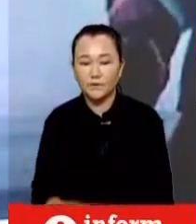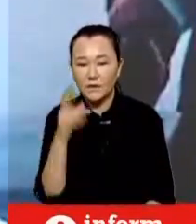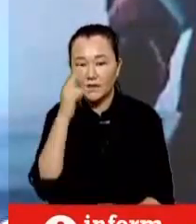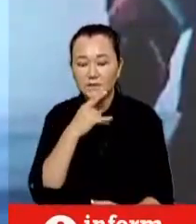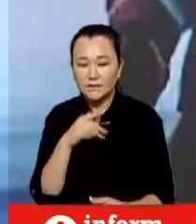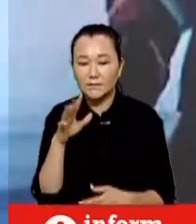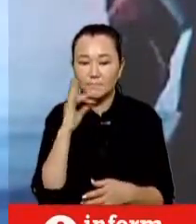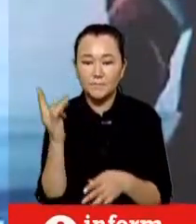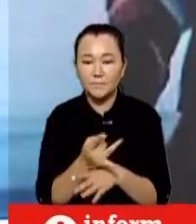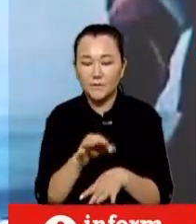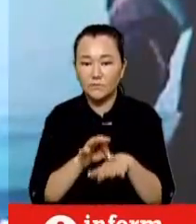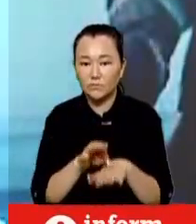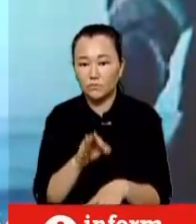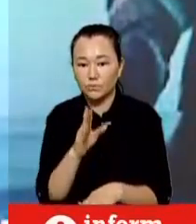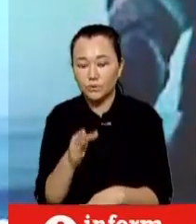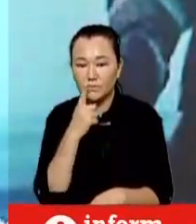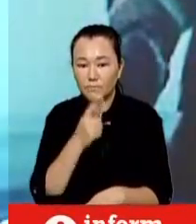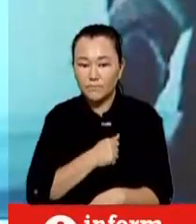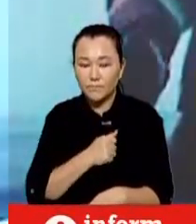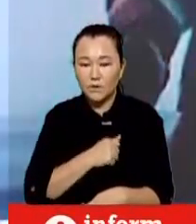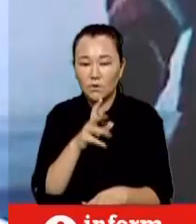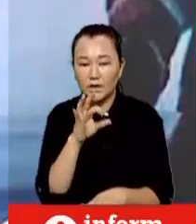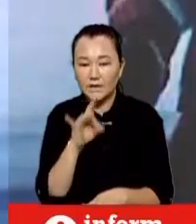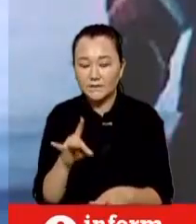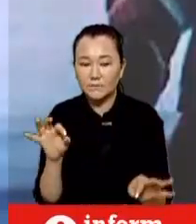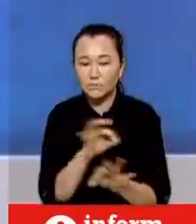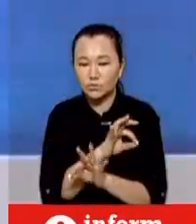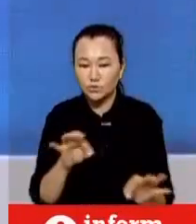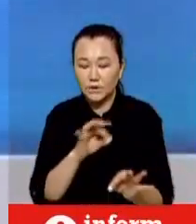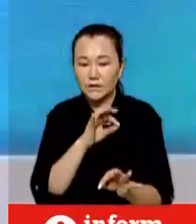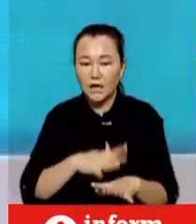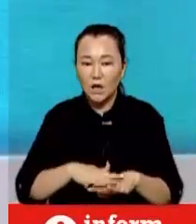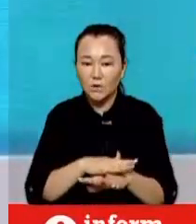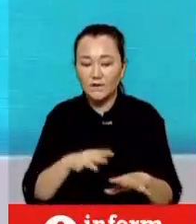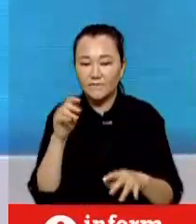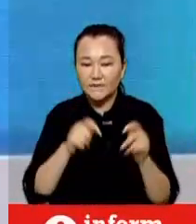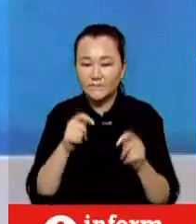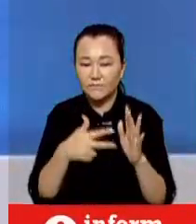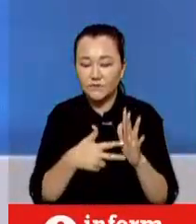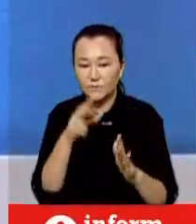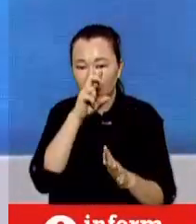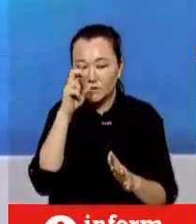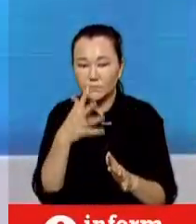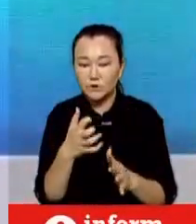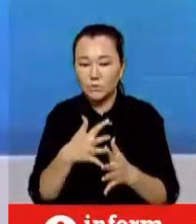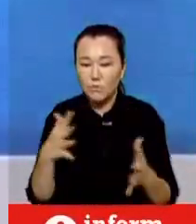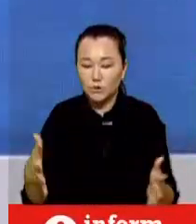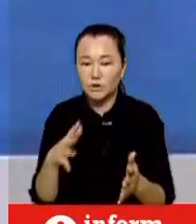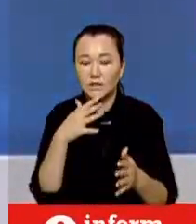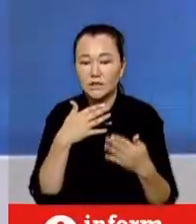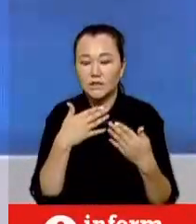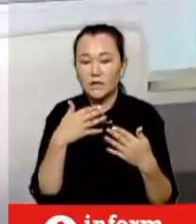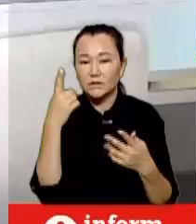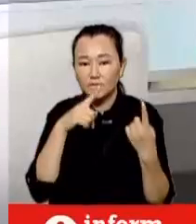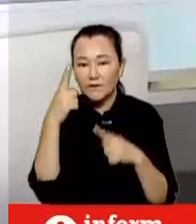Қазақстанда алғаш рет өткізілгелі отырған әскери оркестрлердің халықаралық музыкалық фестивалінде 8 мемлекеттің 500-ден астам шығармашылық